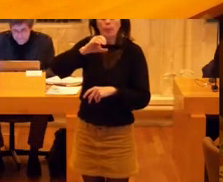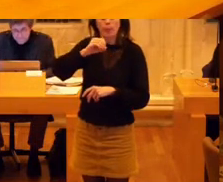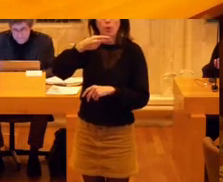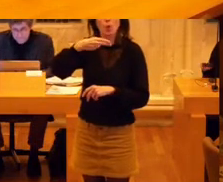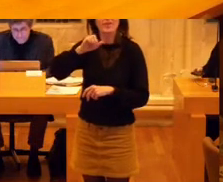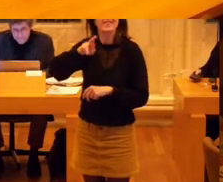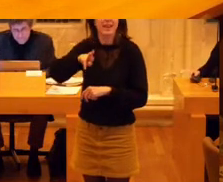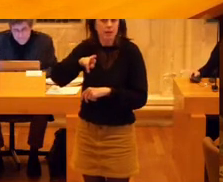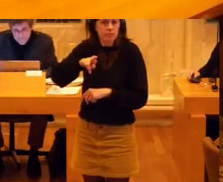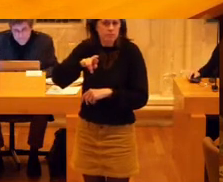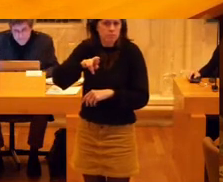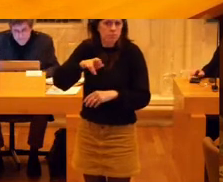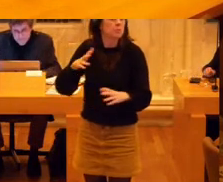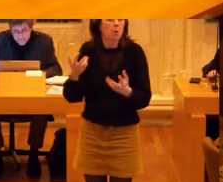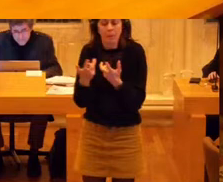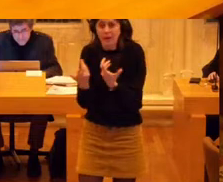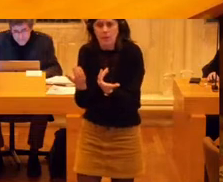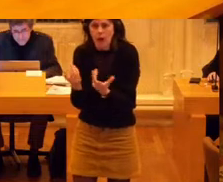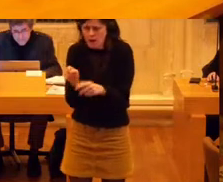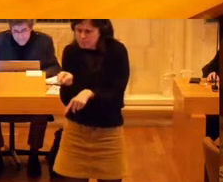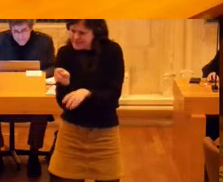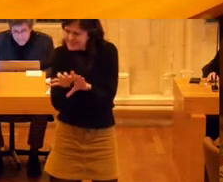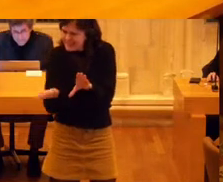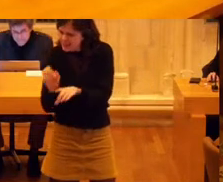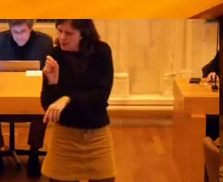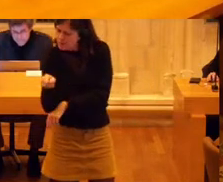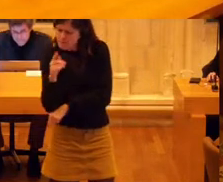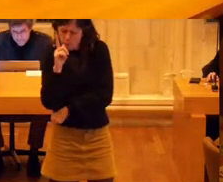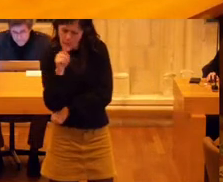pas appel à cette association pour définir